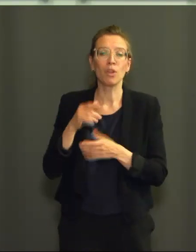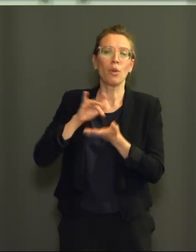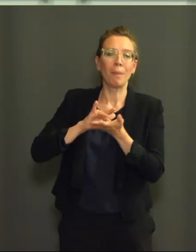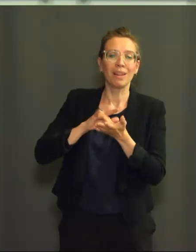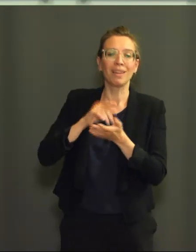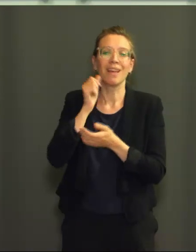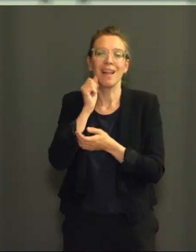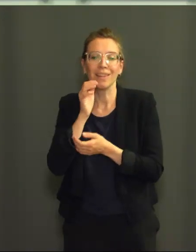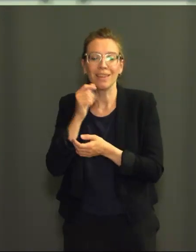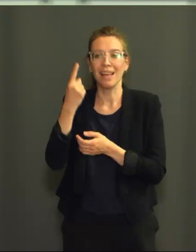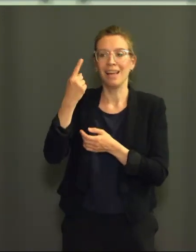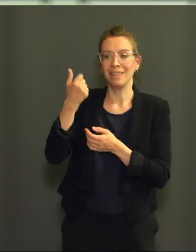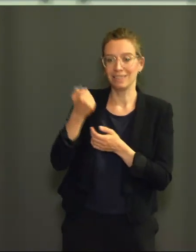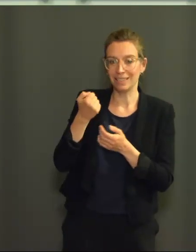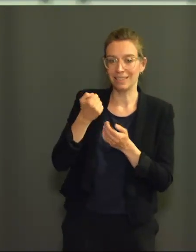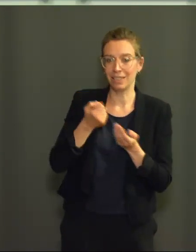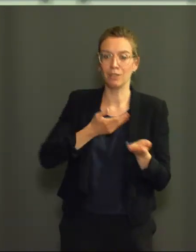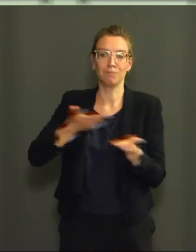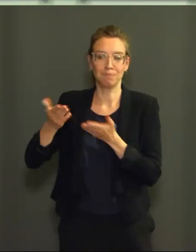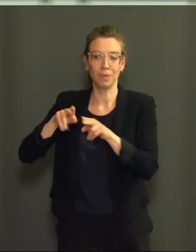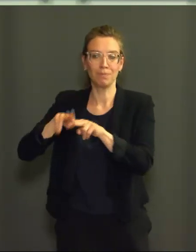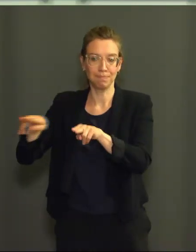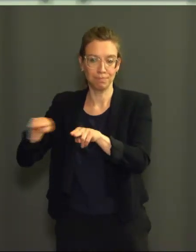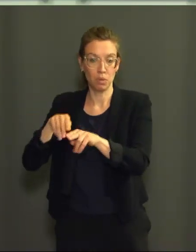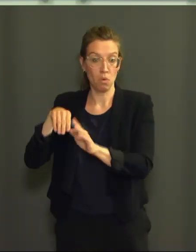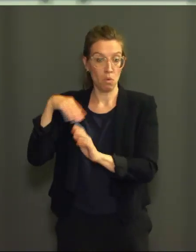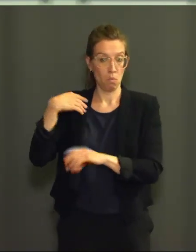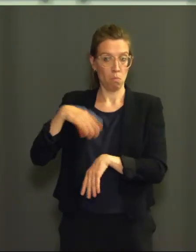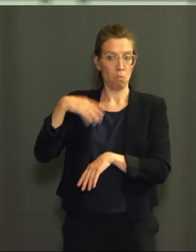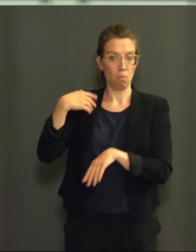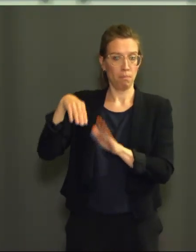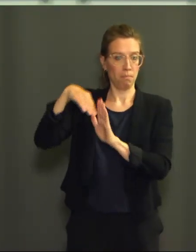van 23% op weekbasis.